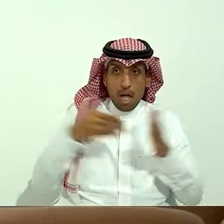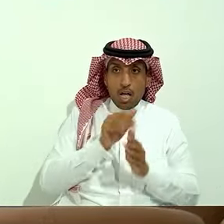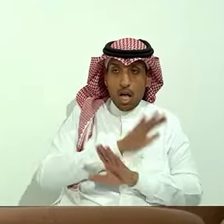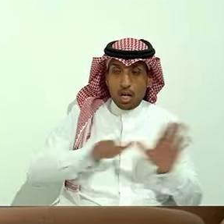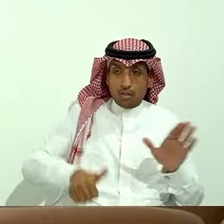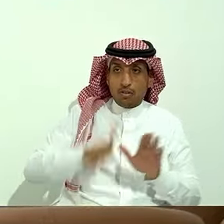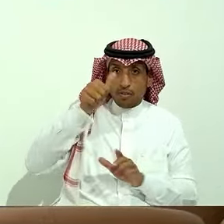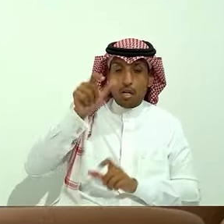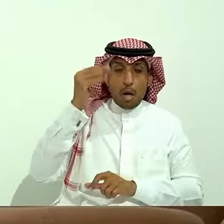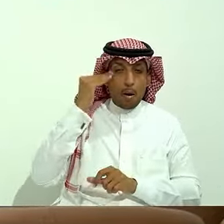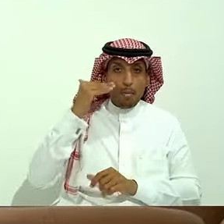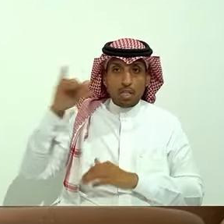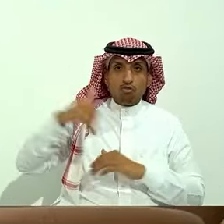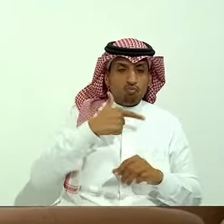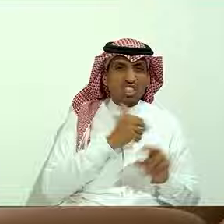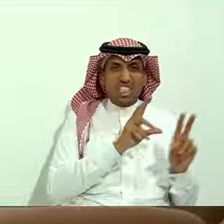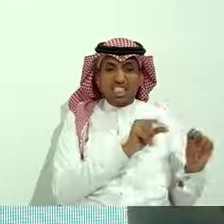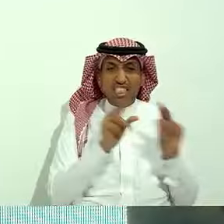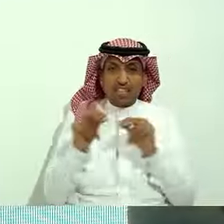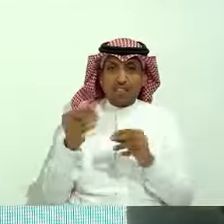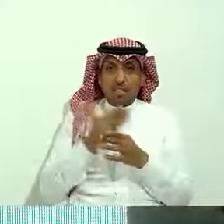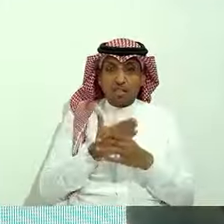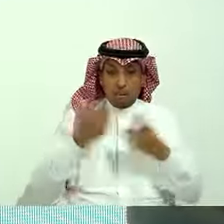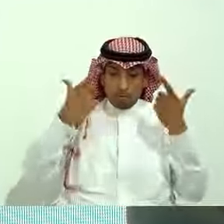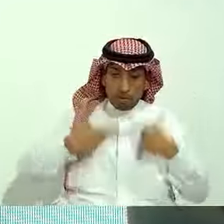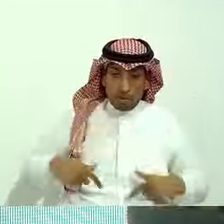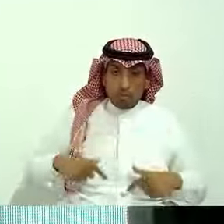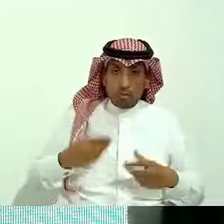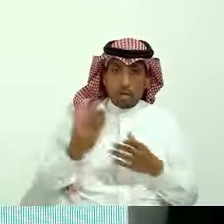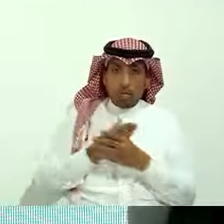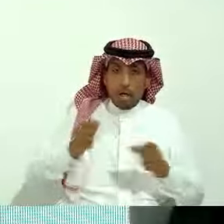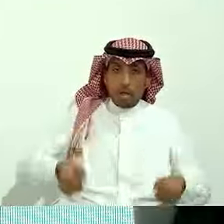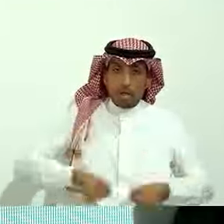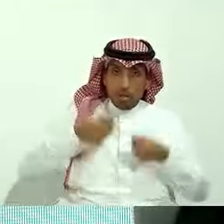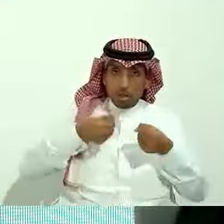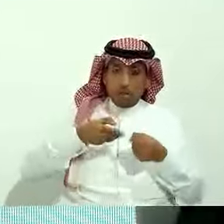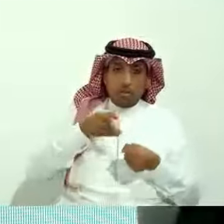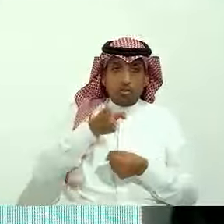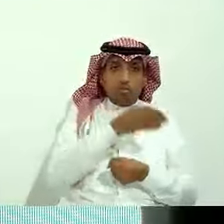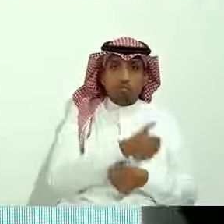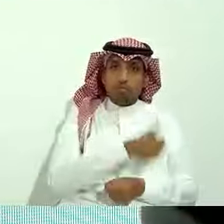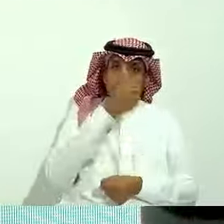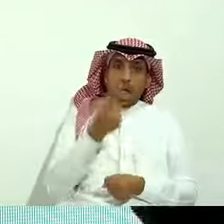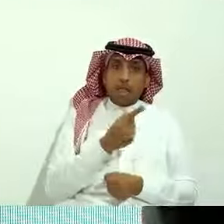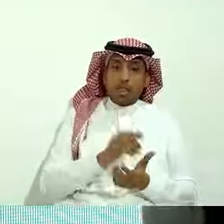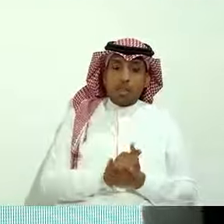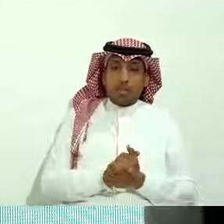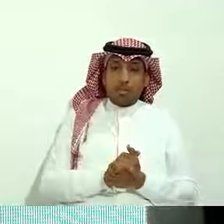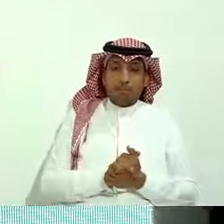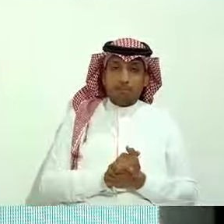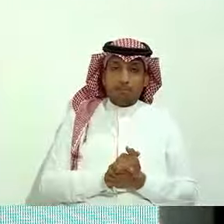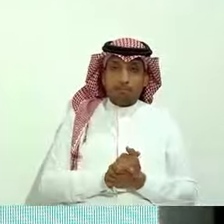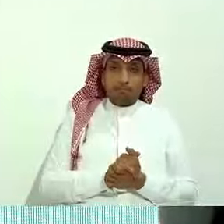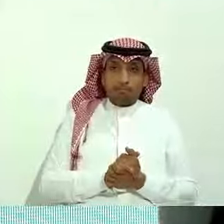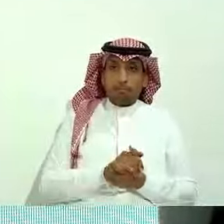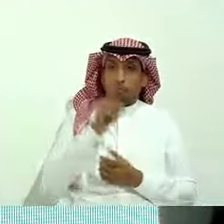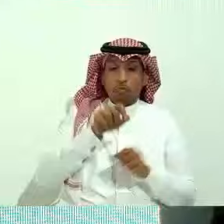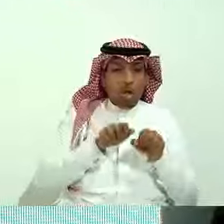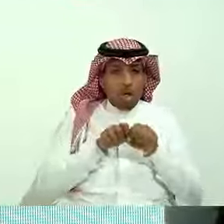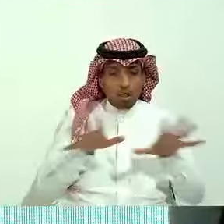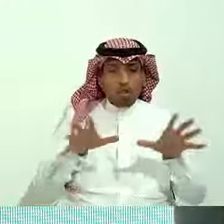كلهم جو يطلبون زيه، لأنه حتى تلبسه مع جينز تطلع فيه أي طلعات، مشي بقوة